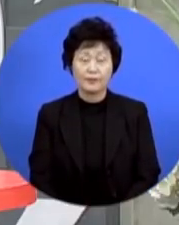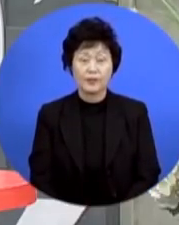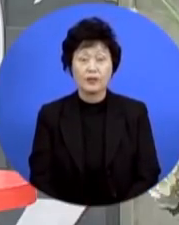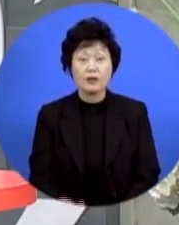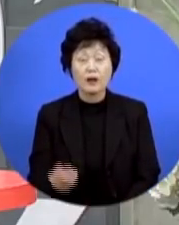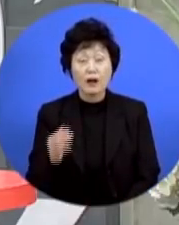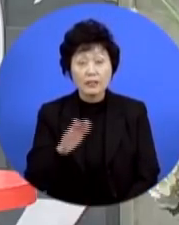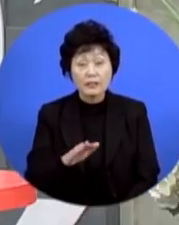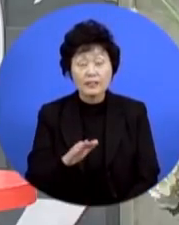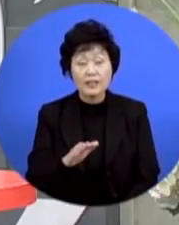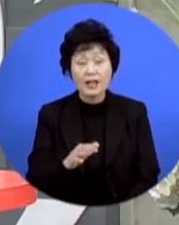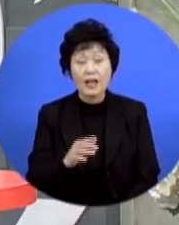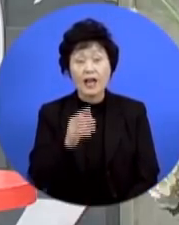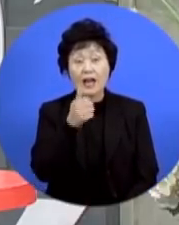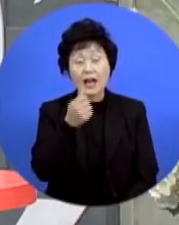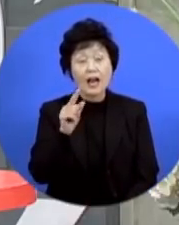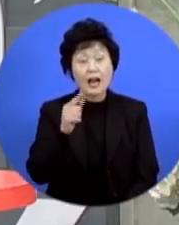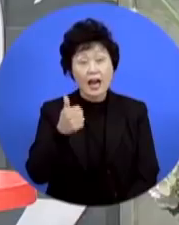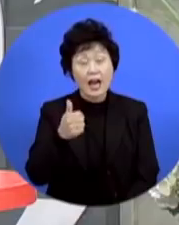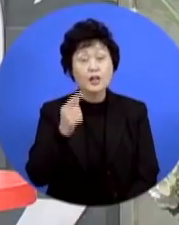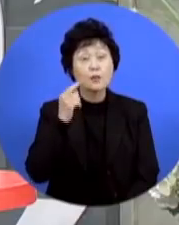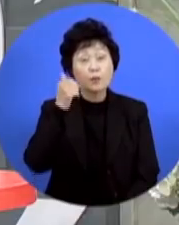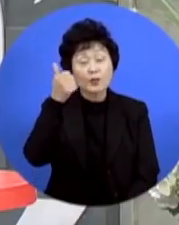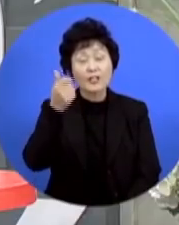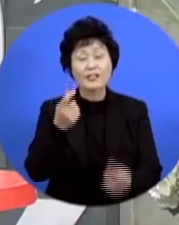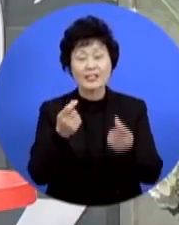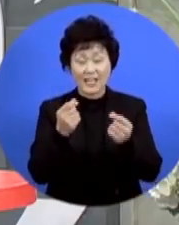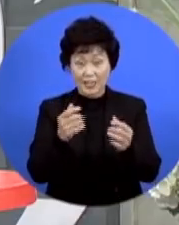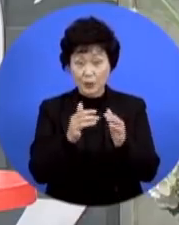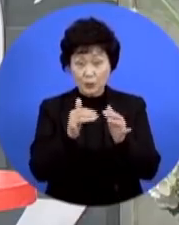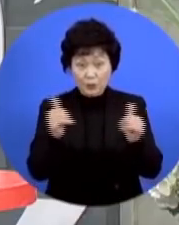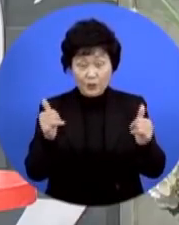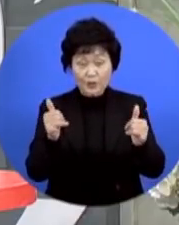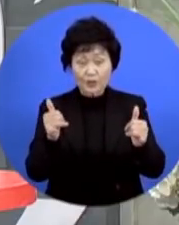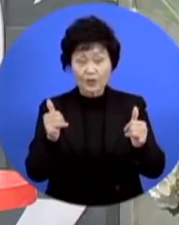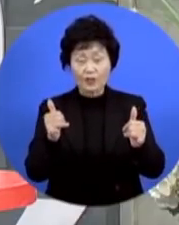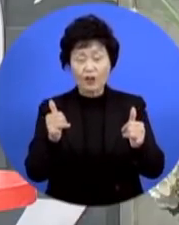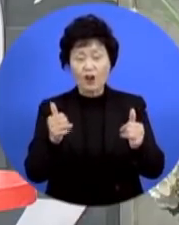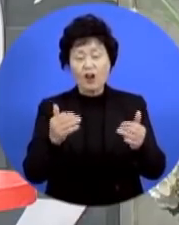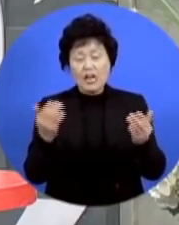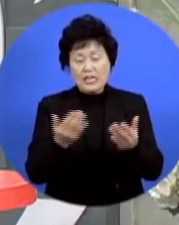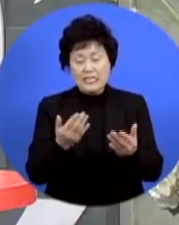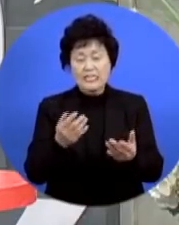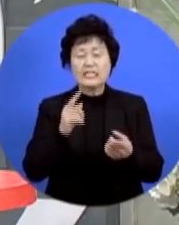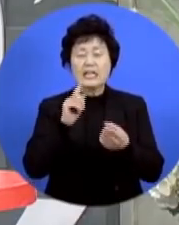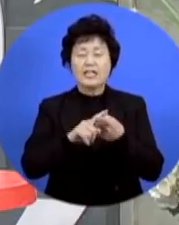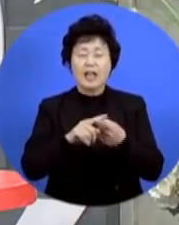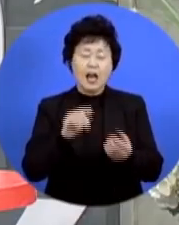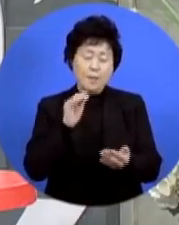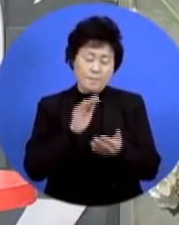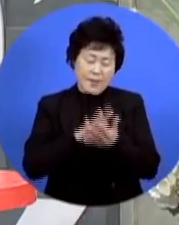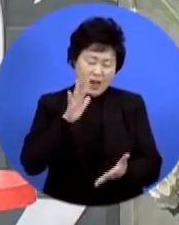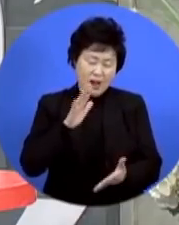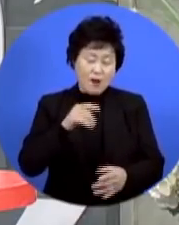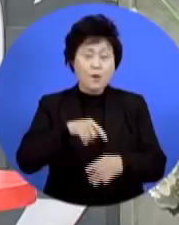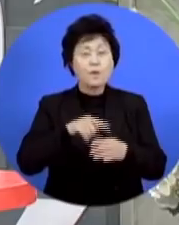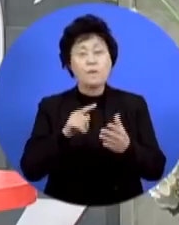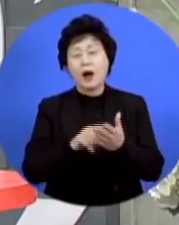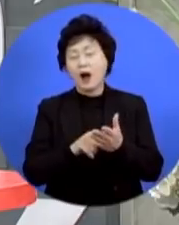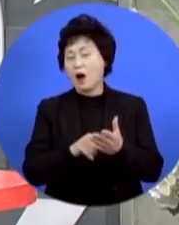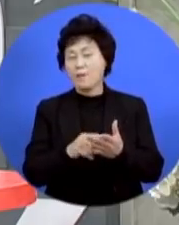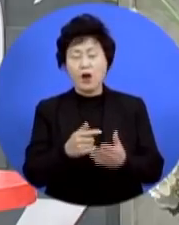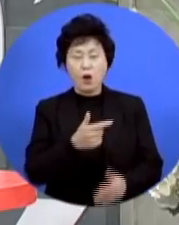같은 분은 일에 대한 열정의 DNA가 말릴 수가 없는 분이래요. 예. 아파야만 스톱을 한다는